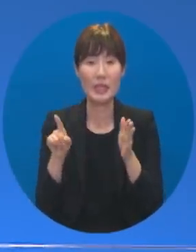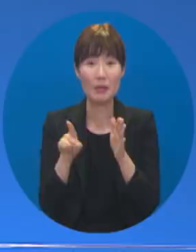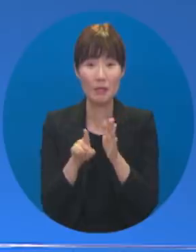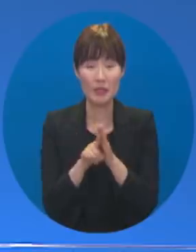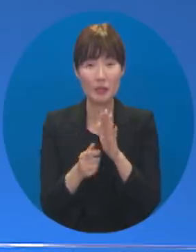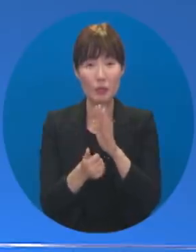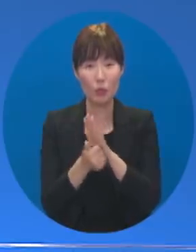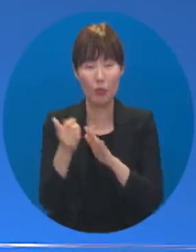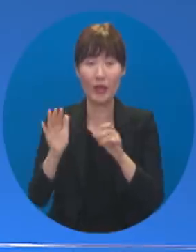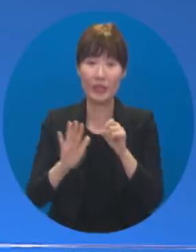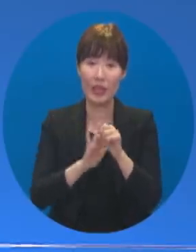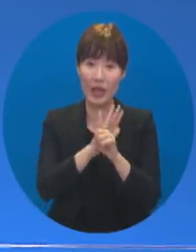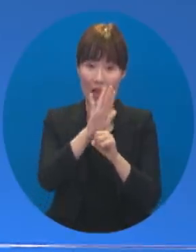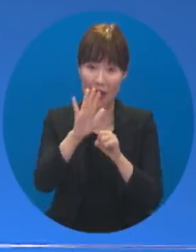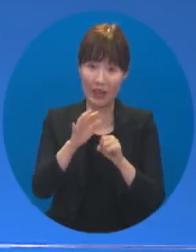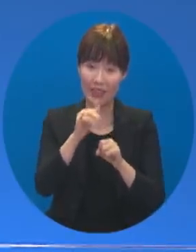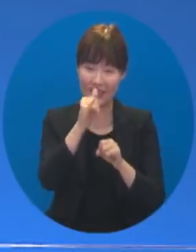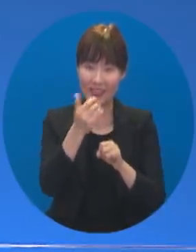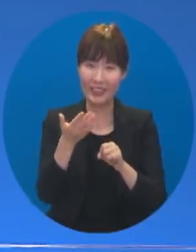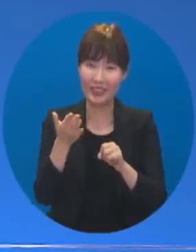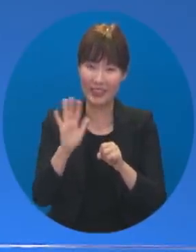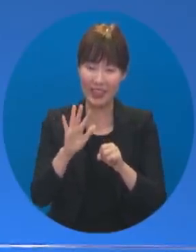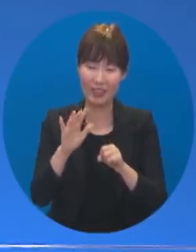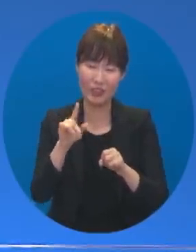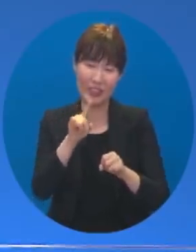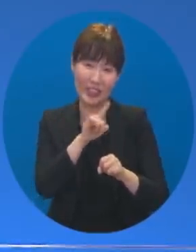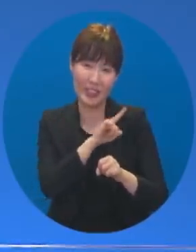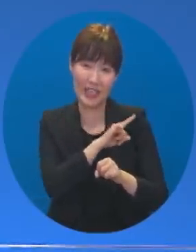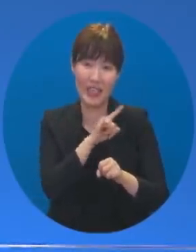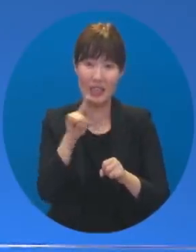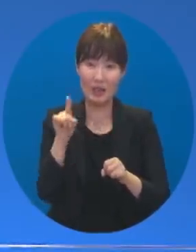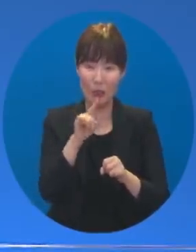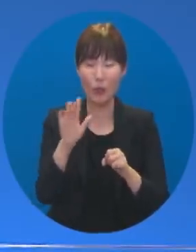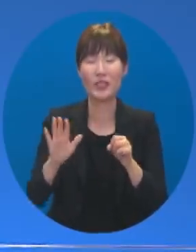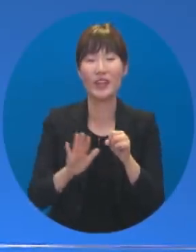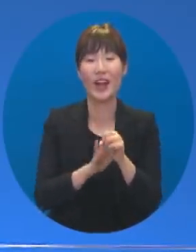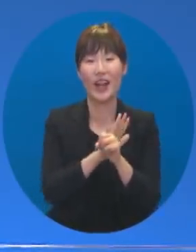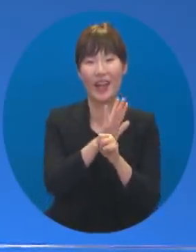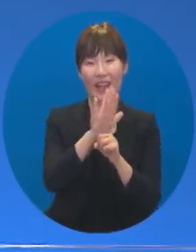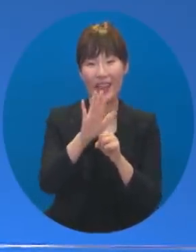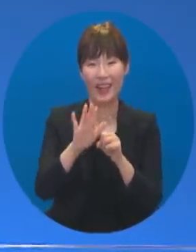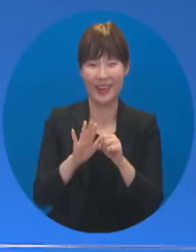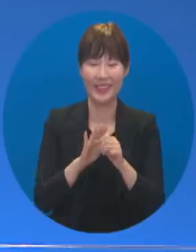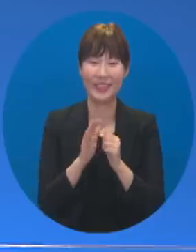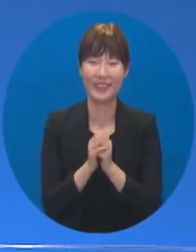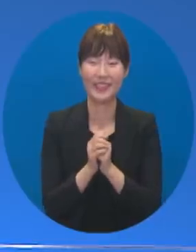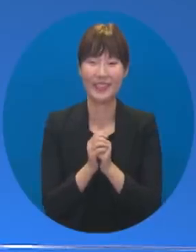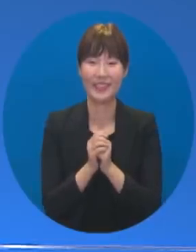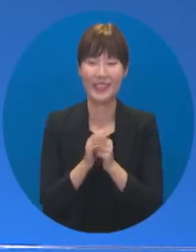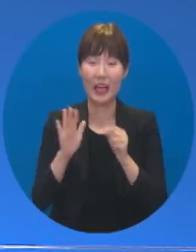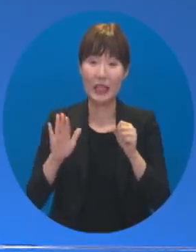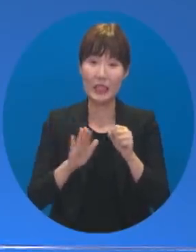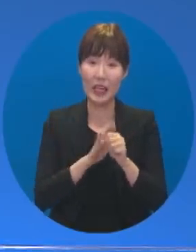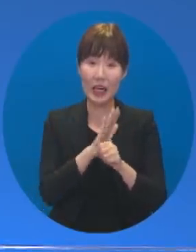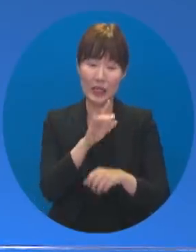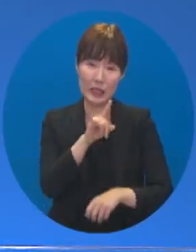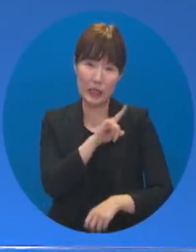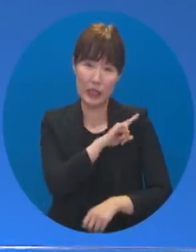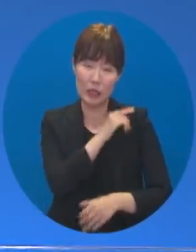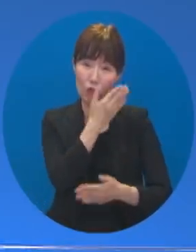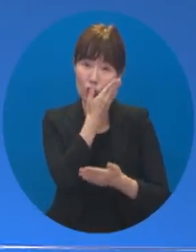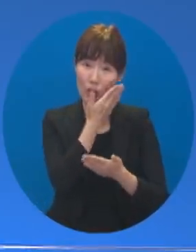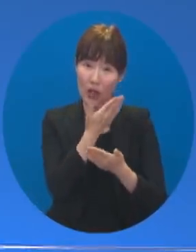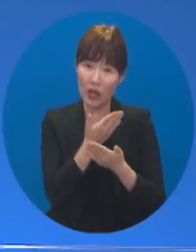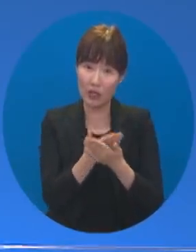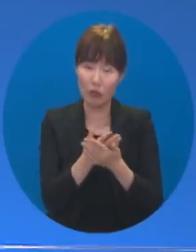것인데 그 중에 제일은 사랑이다 라고 말씀하신 이 뒤에 말씀은 사랑이 제일 중요합니다 라고